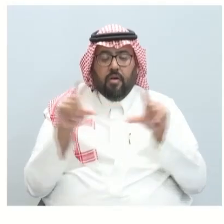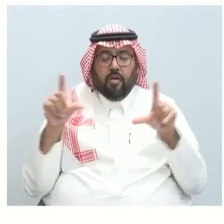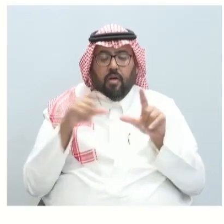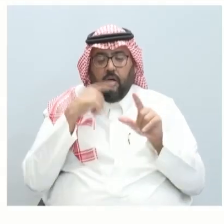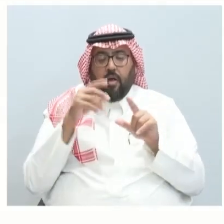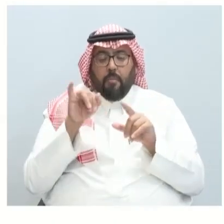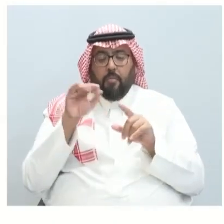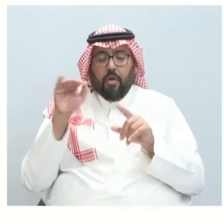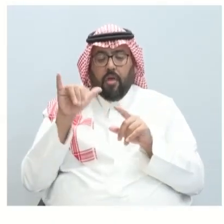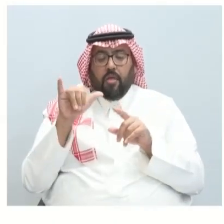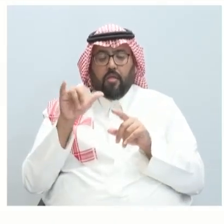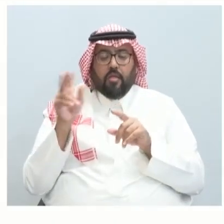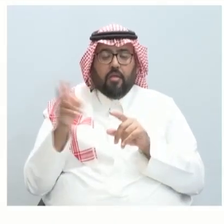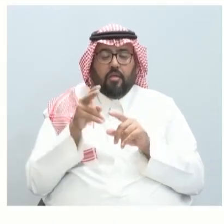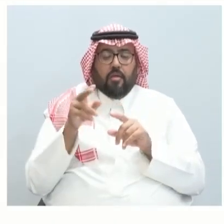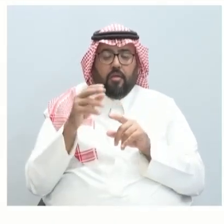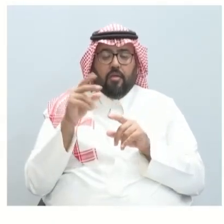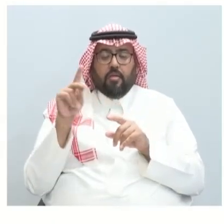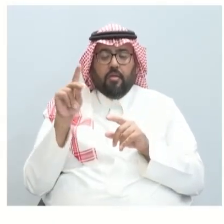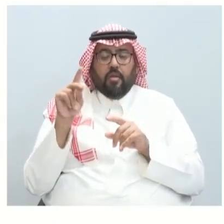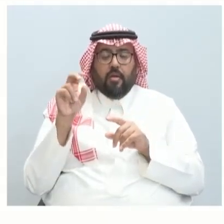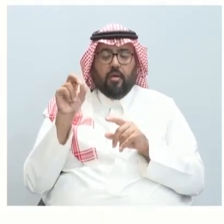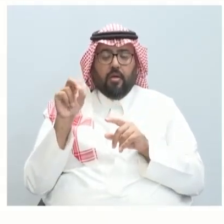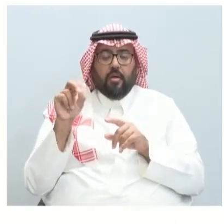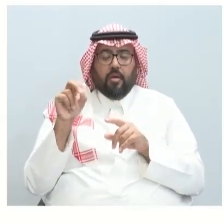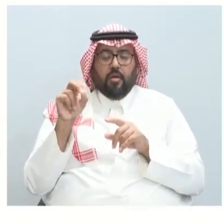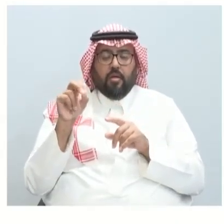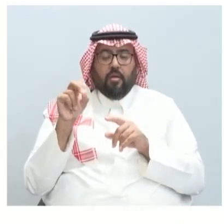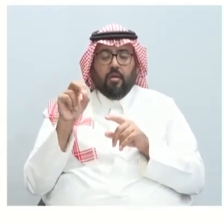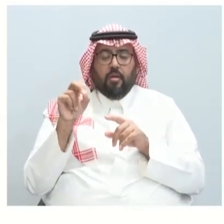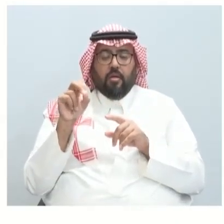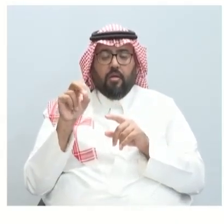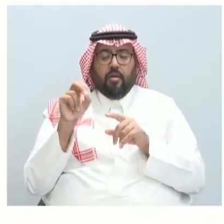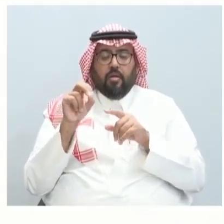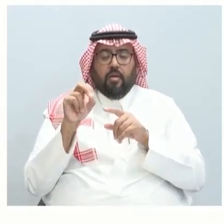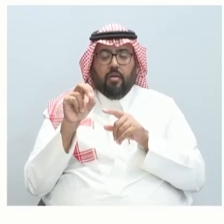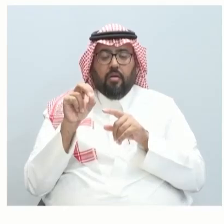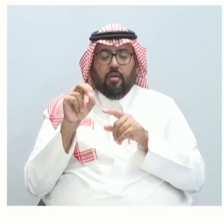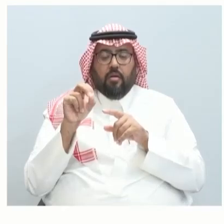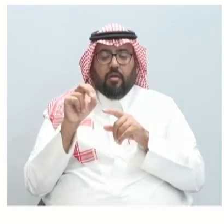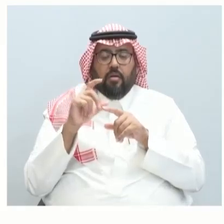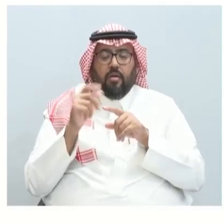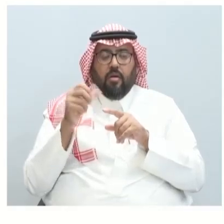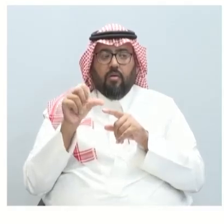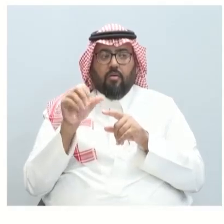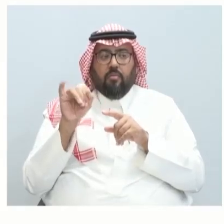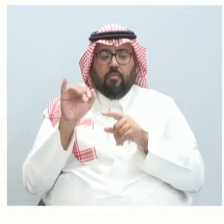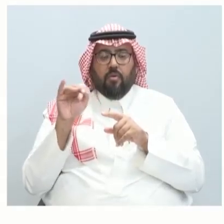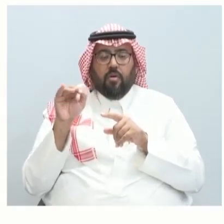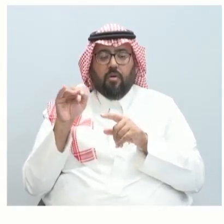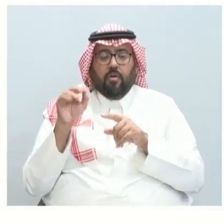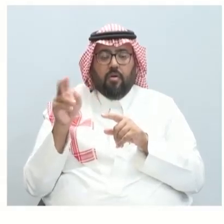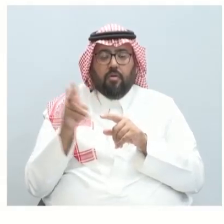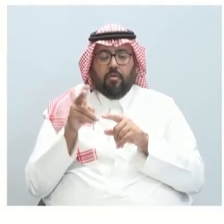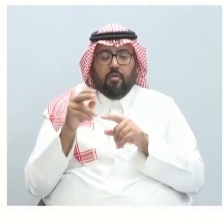محيط الدائره يساوي طاء مضروبا في القطر او محيط الدائره